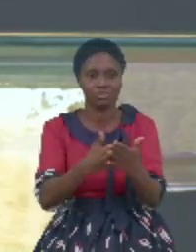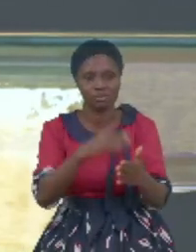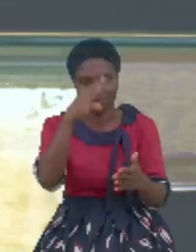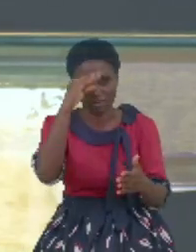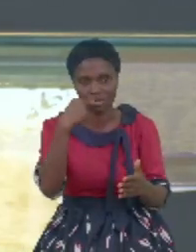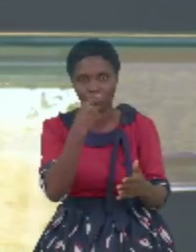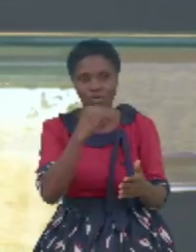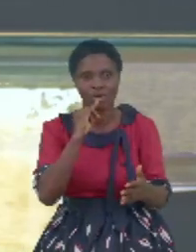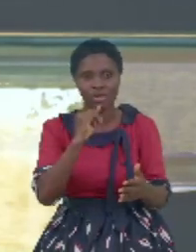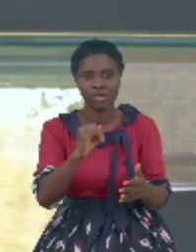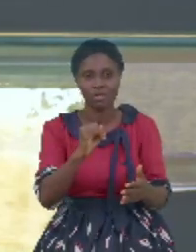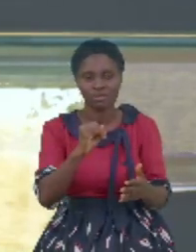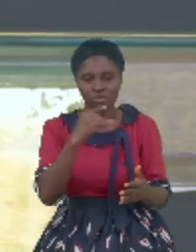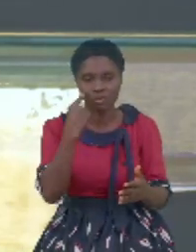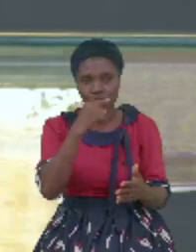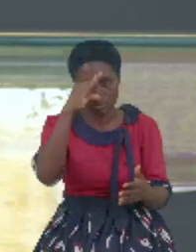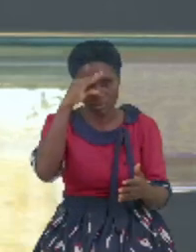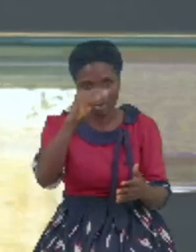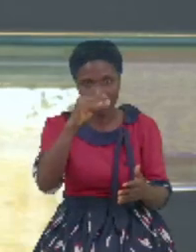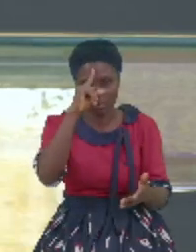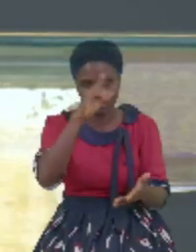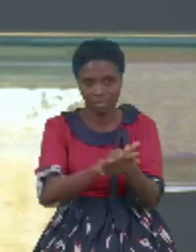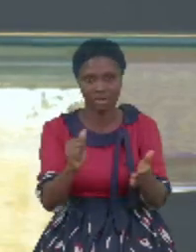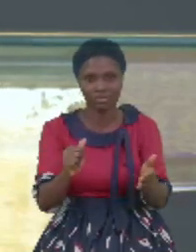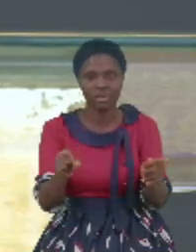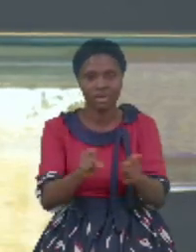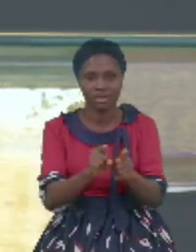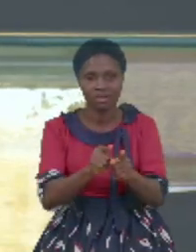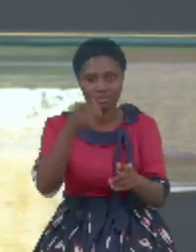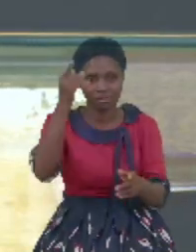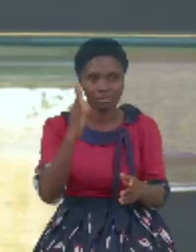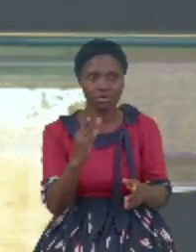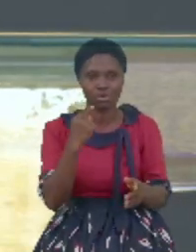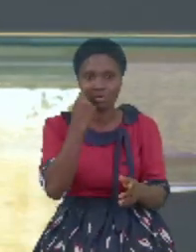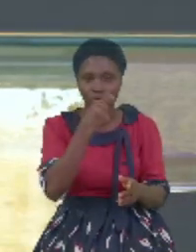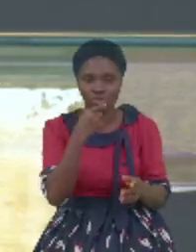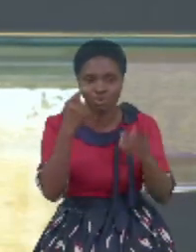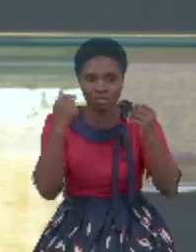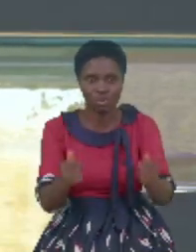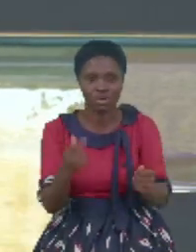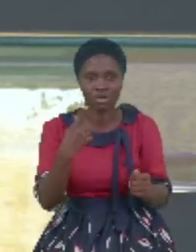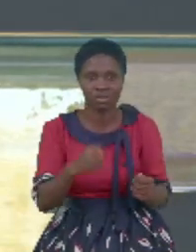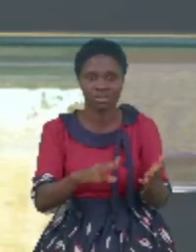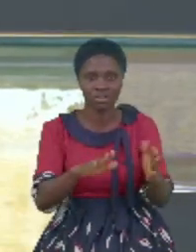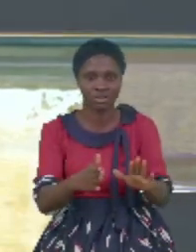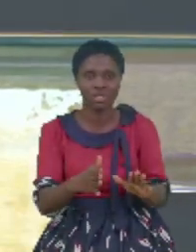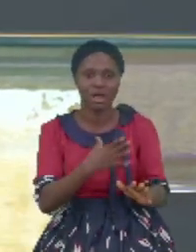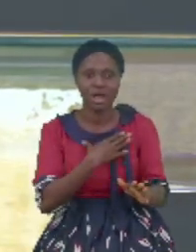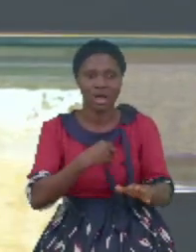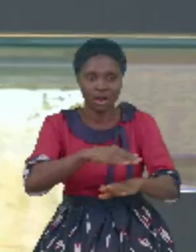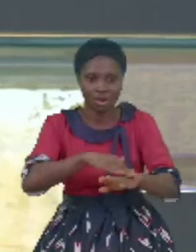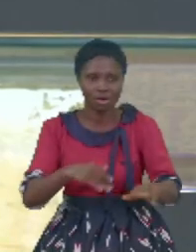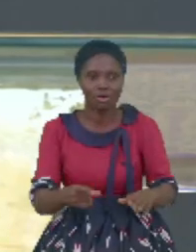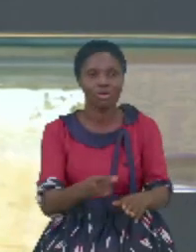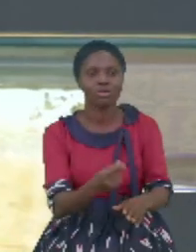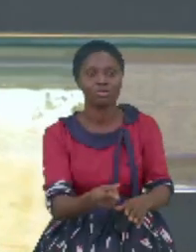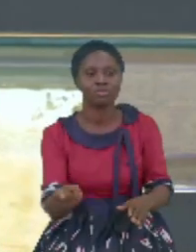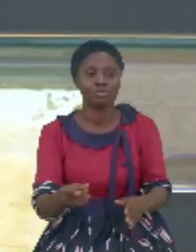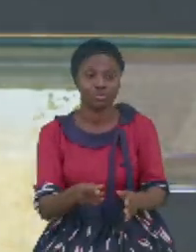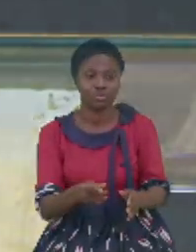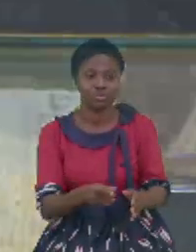il a cru, Dieu qui donne la vie aux morts et qui appelle les choses qui ne sont point comme si elles étaient.